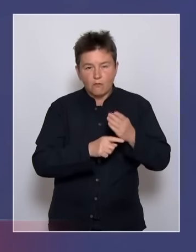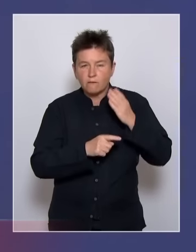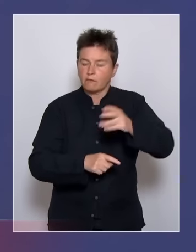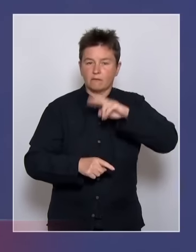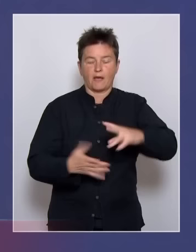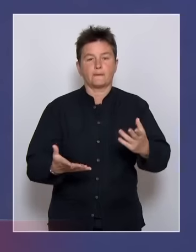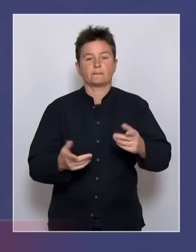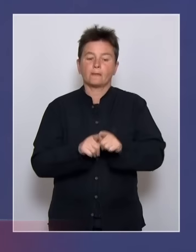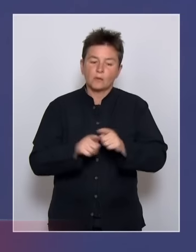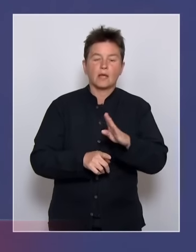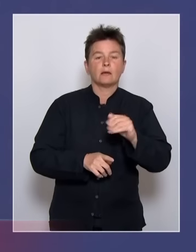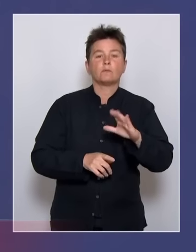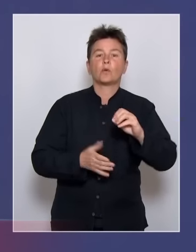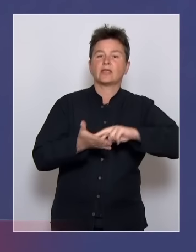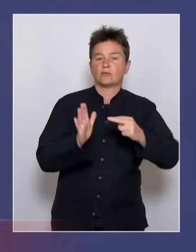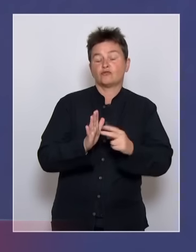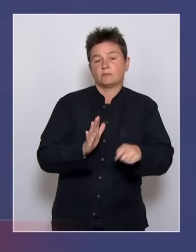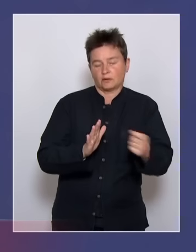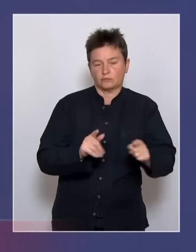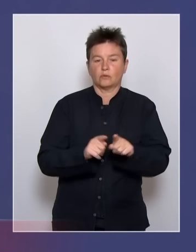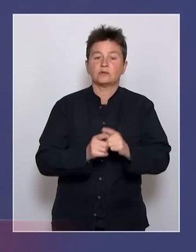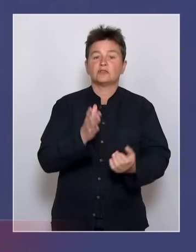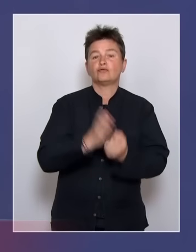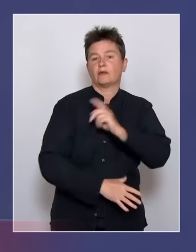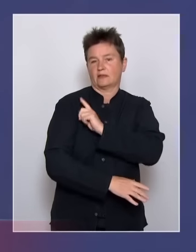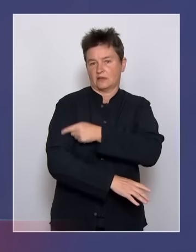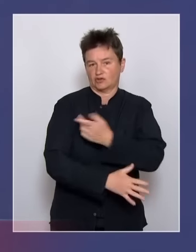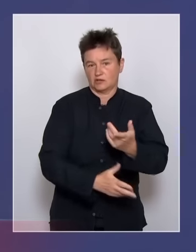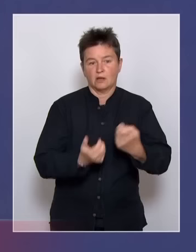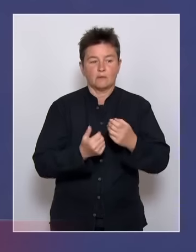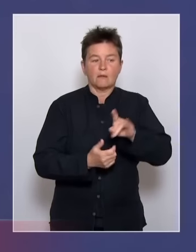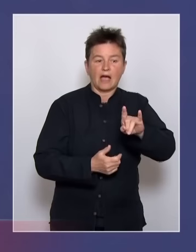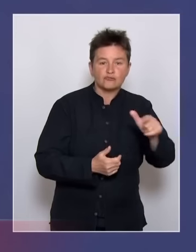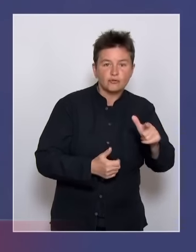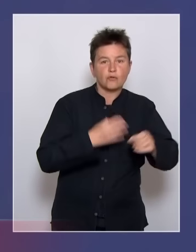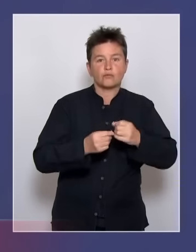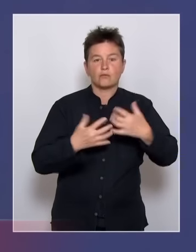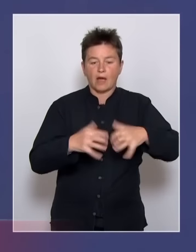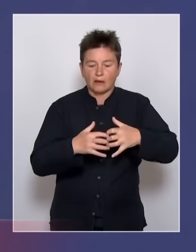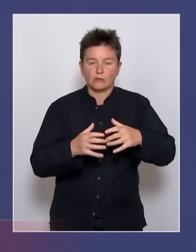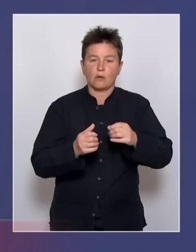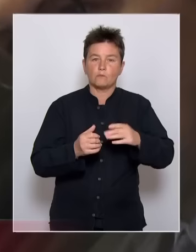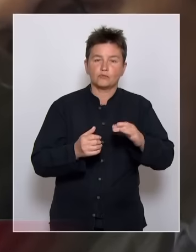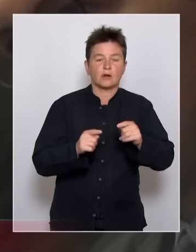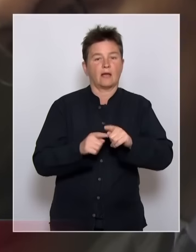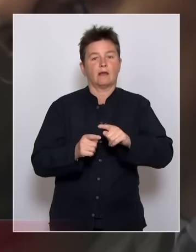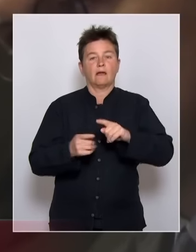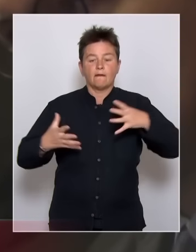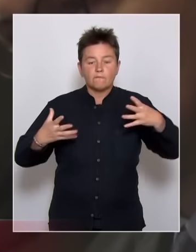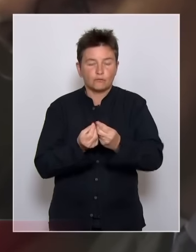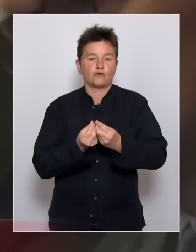Les biotechnologies, évidemment, et les nouvelles énergies, hydrogènes, réacteurs modulaires et fusions nucléaires.